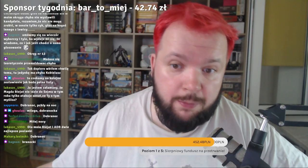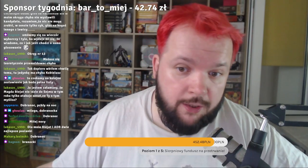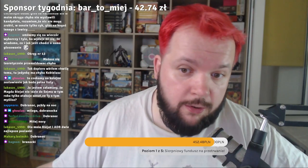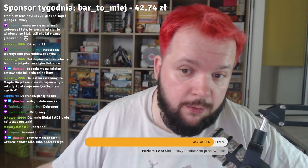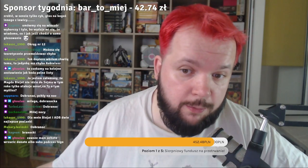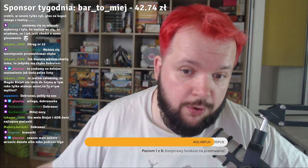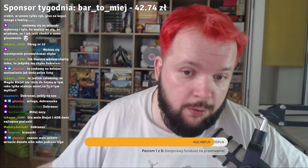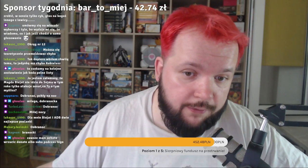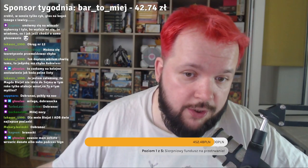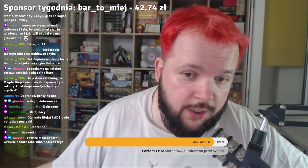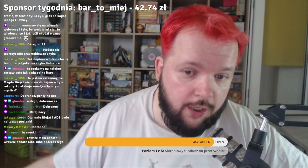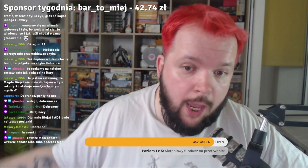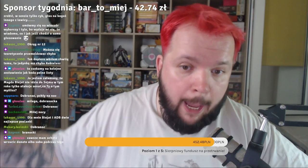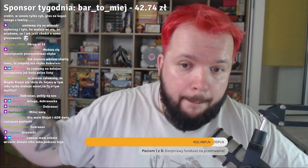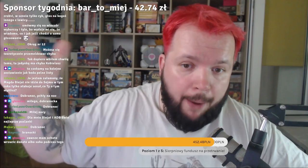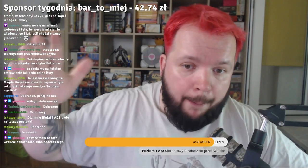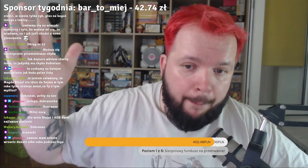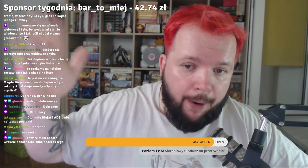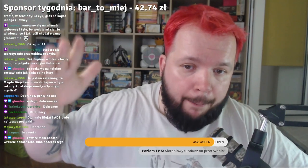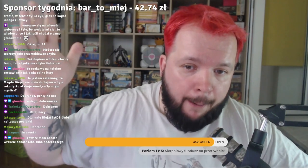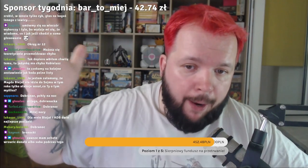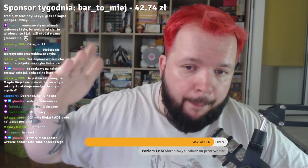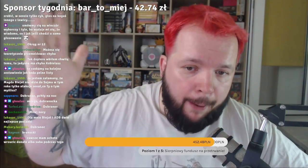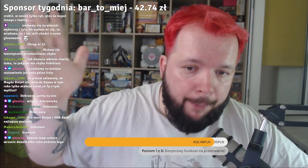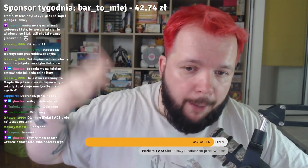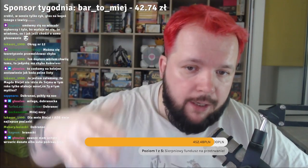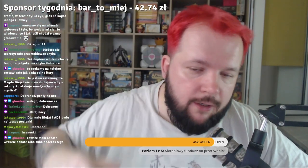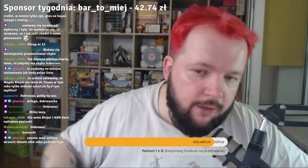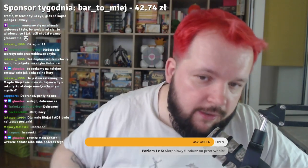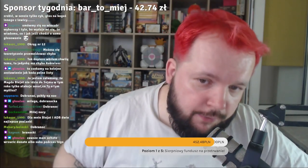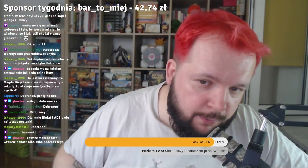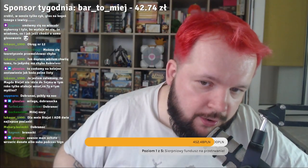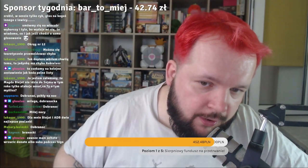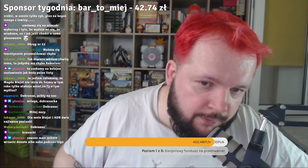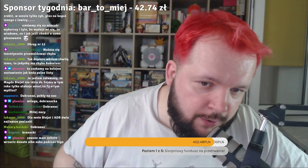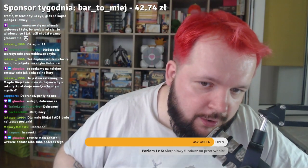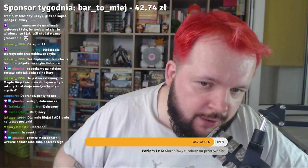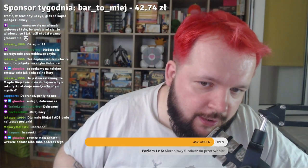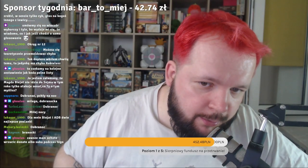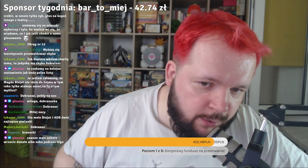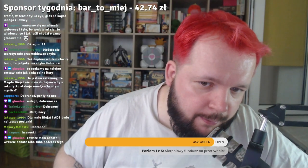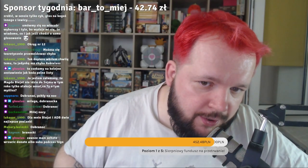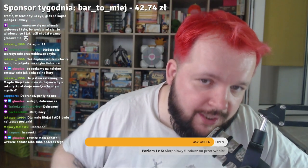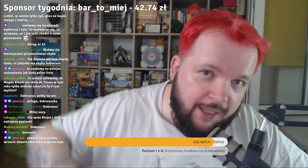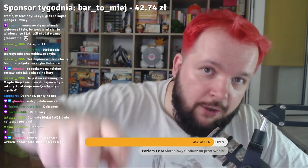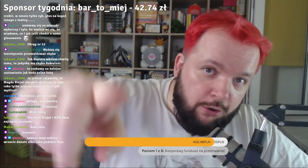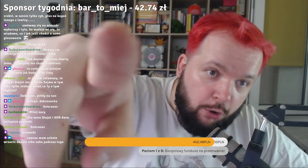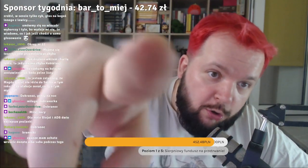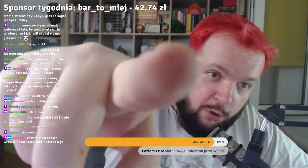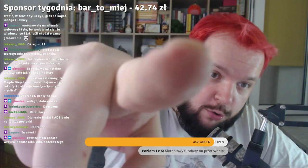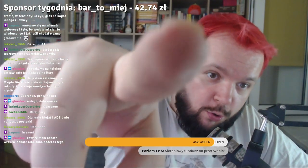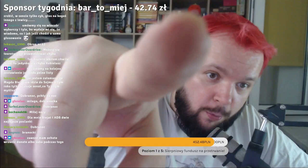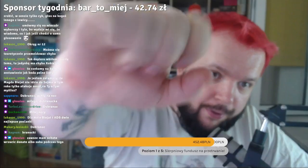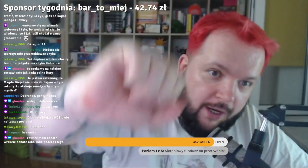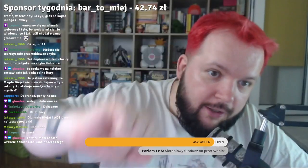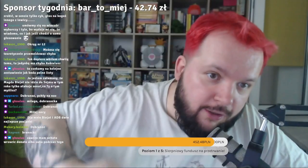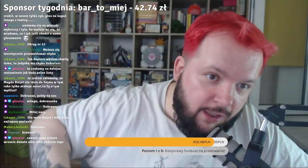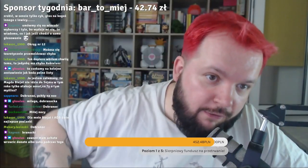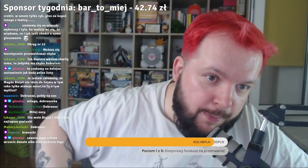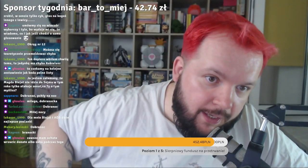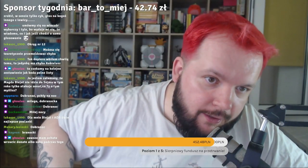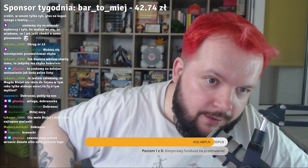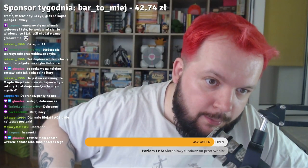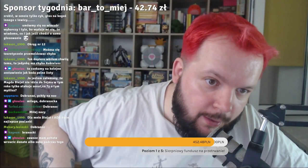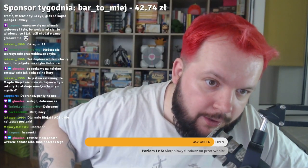dobrze, uśmiechaj się do ludzi, przytulaj wszystkich i pop, pop, pop, pop. Zawsze masz ochotę wrzucić donate albo suba podczas tego? To zrób.